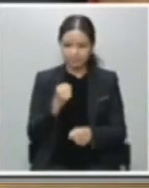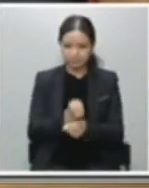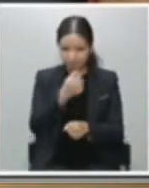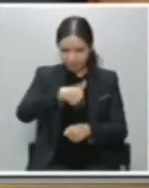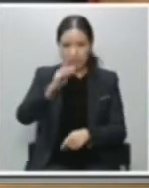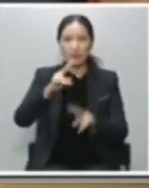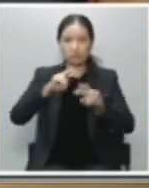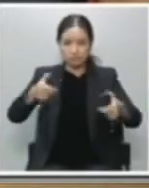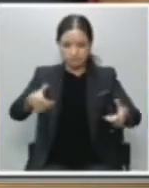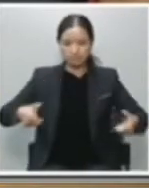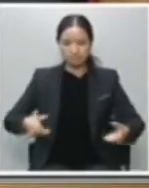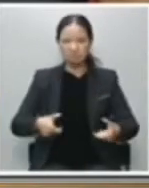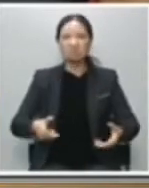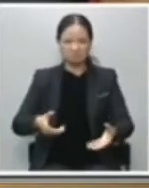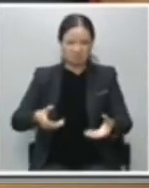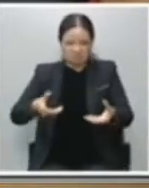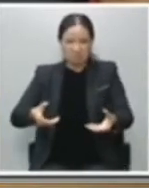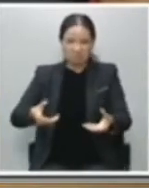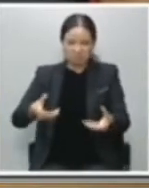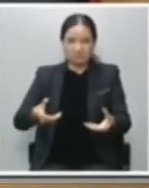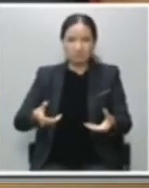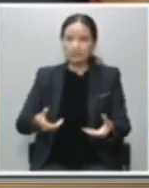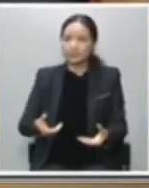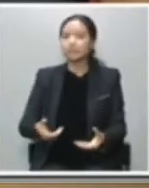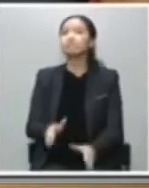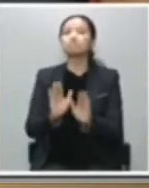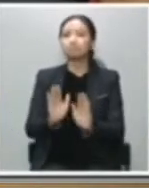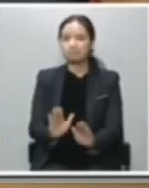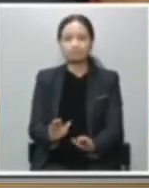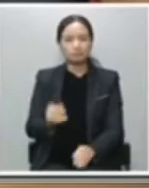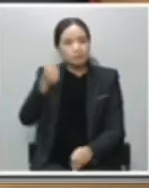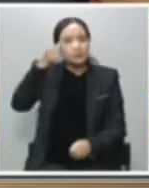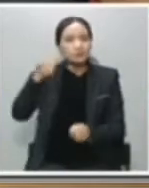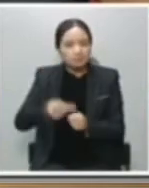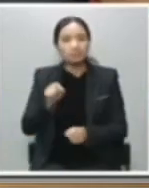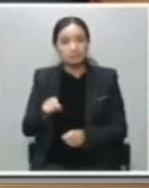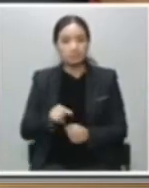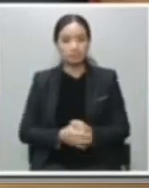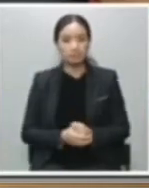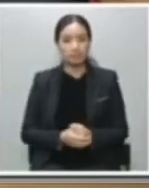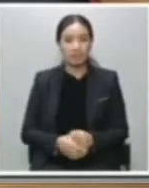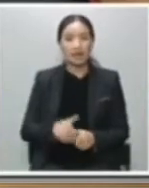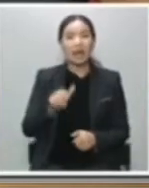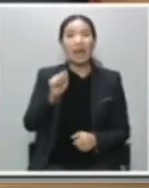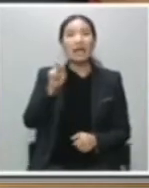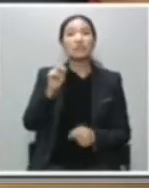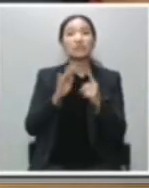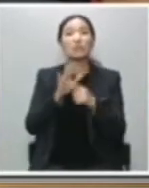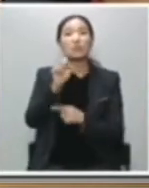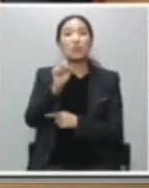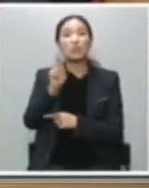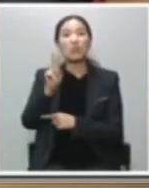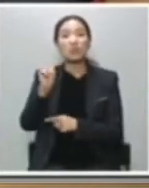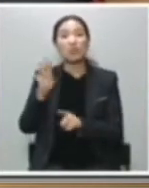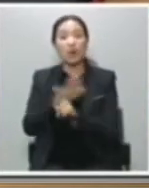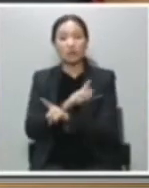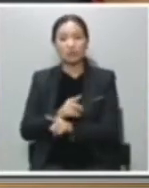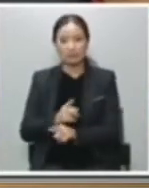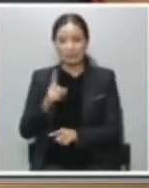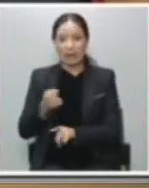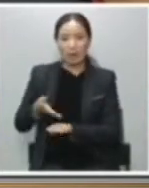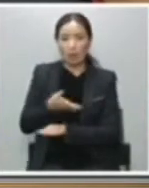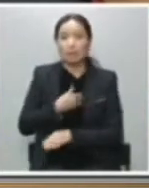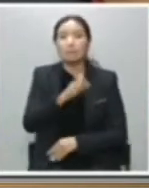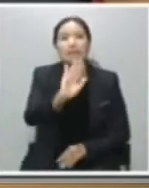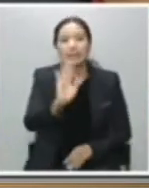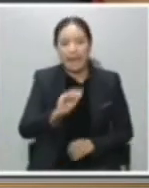ใหญ่ๆสักเล่มหนึ่งเพื่อเป็นอนุสรณ์ก็ได้นะครับผมไม่ได้พูดถึงอนุสรณ์ก่อนตายนะท่านประธานแต่พูดเป็นอนุสรณ์ว่